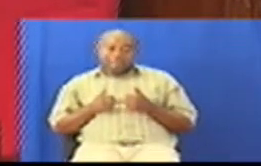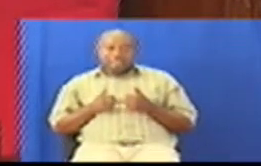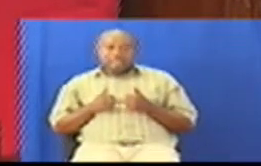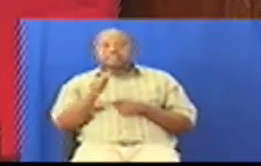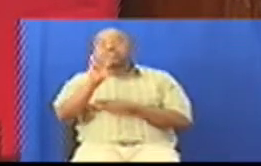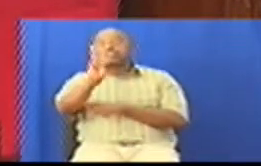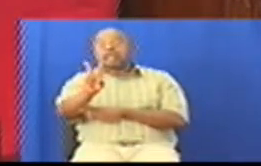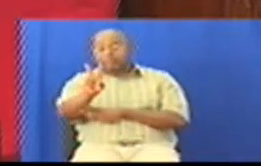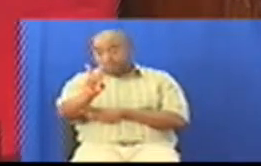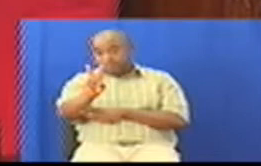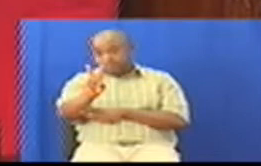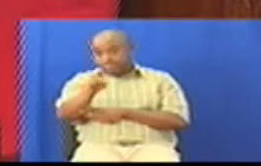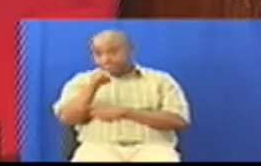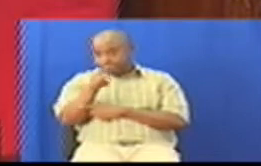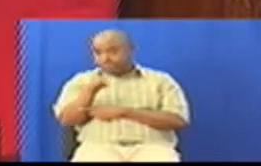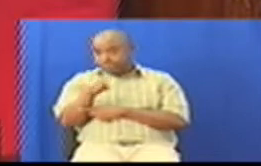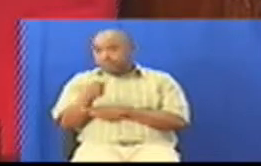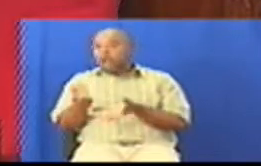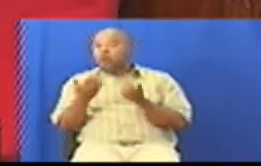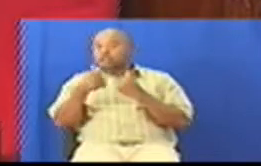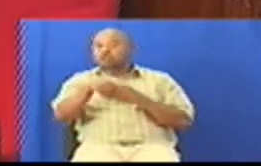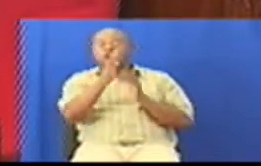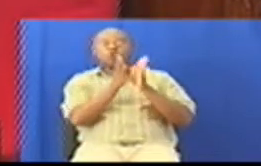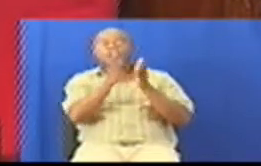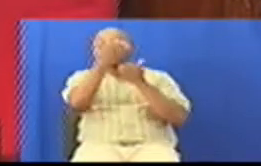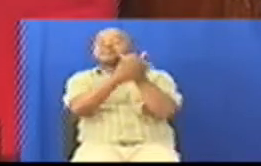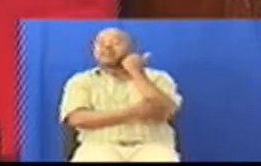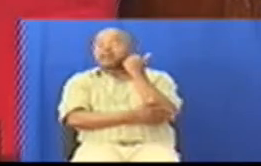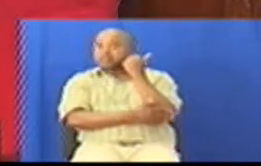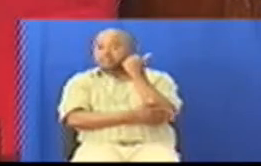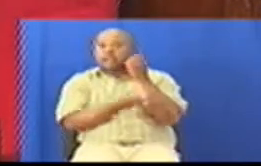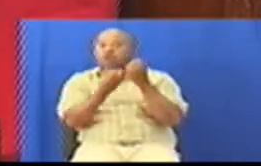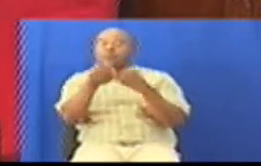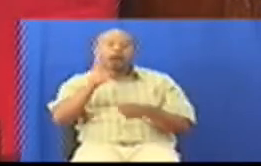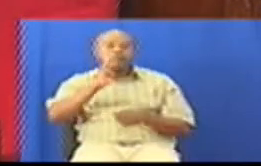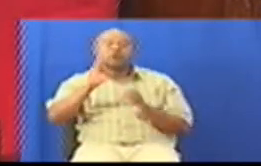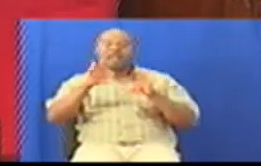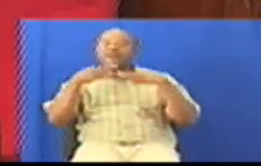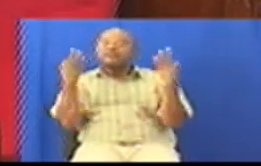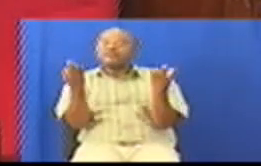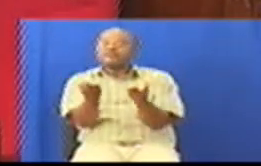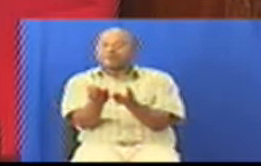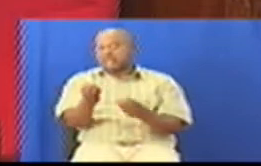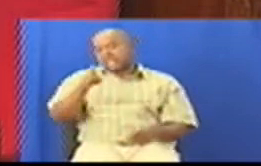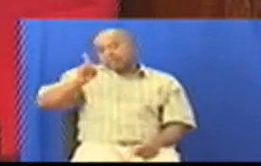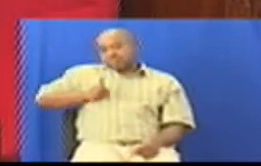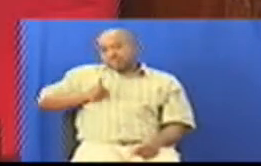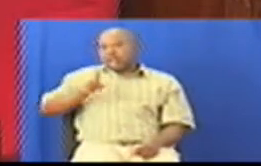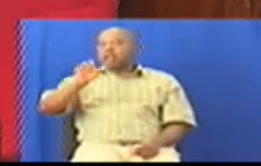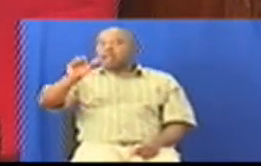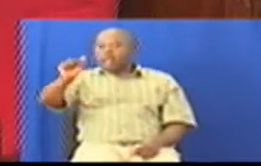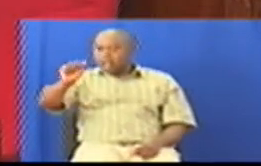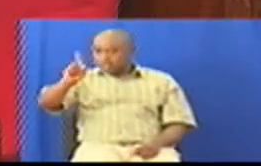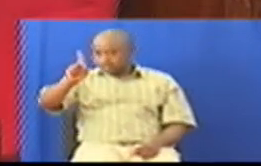wananchi wangetoka kwenda kuiomba samahani na kuipa pole familia ya huyo binti marehemu. Lakini